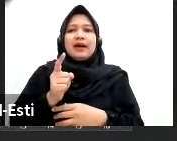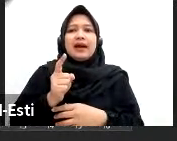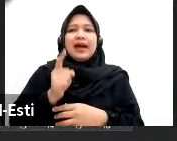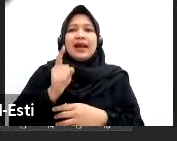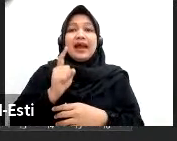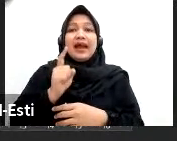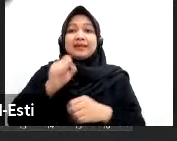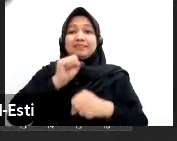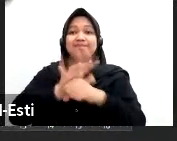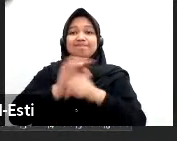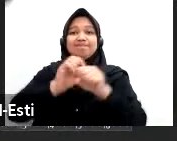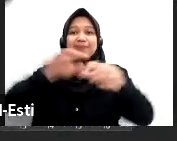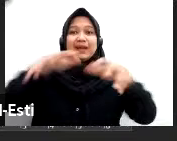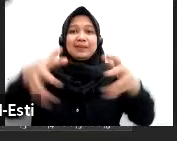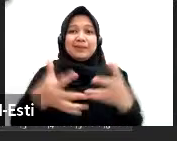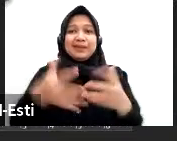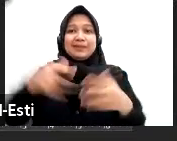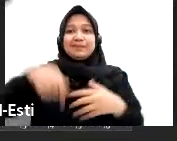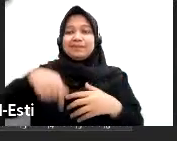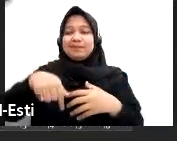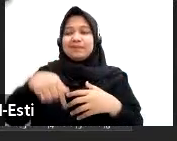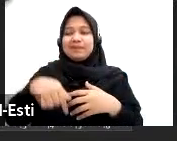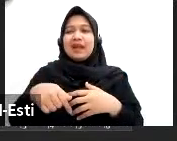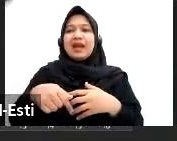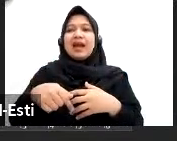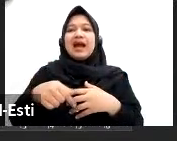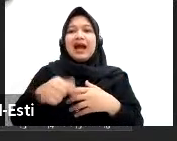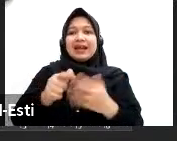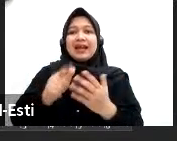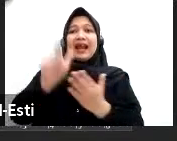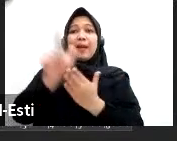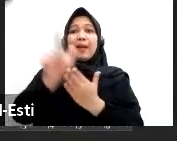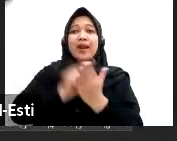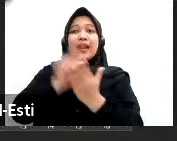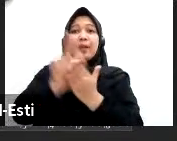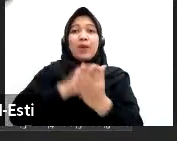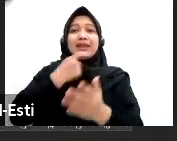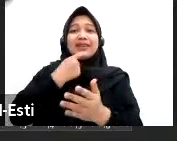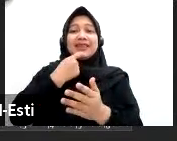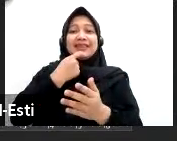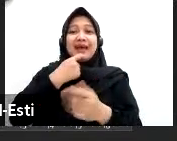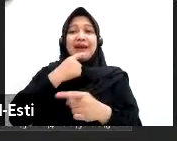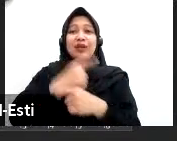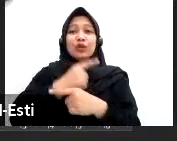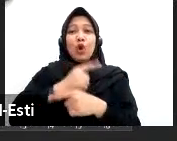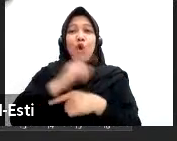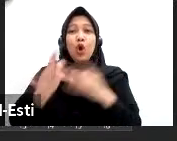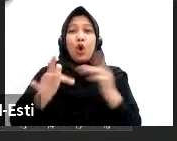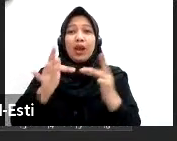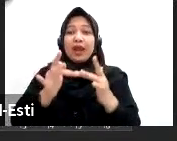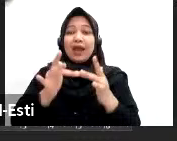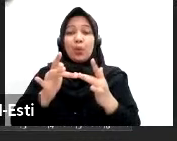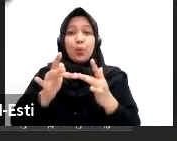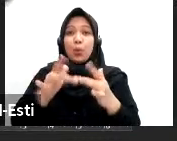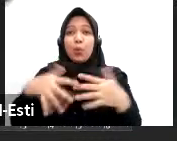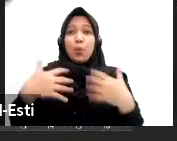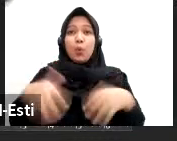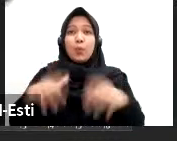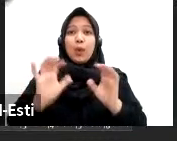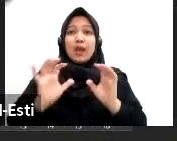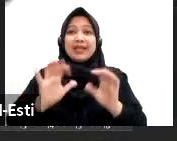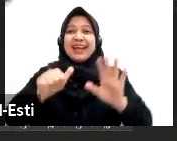adanya pandemi ini laduan yang terkait dengan ecommerce itu itu hampir 60% pengaduan yang masuk ke kita